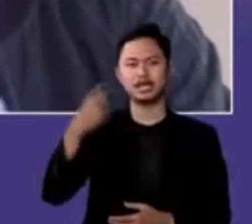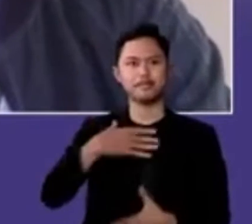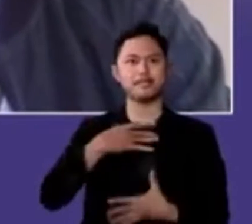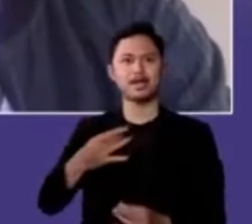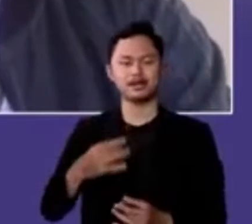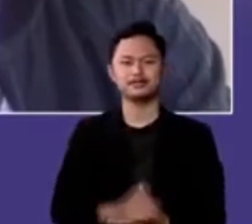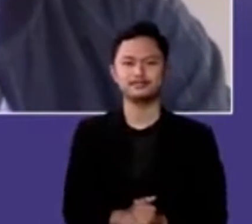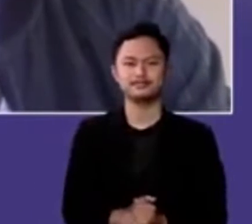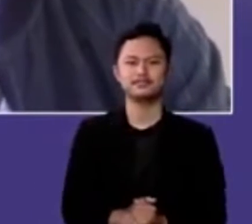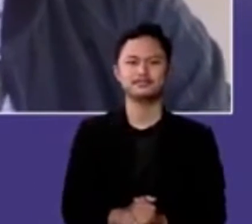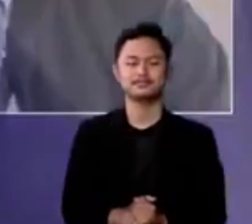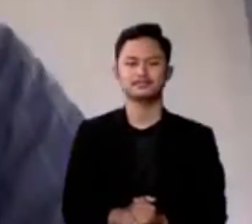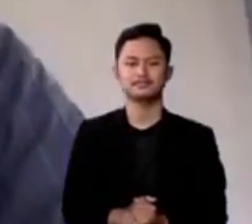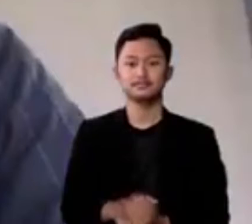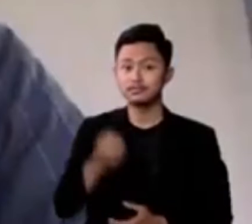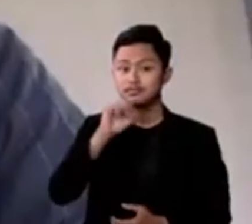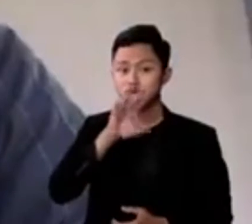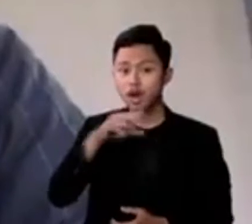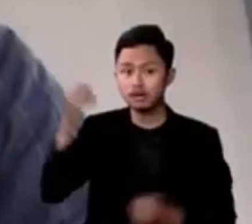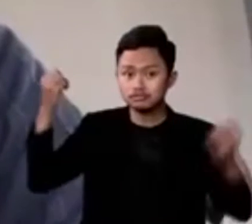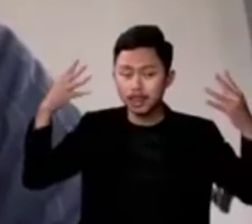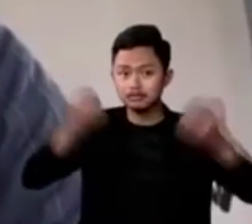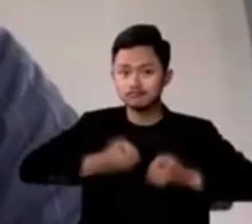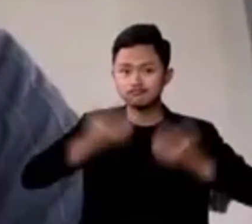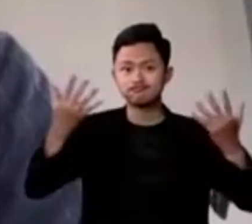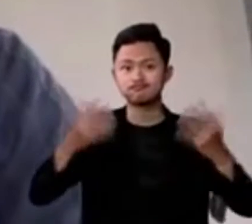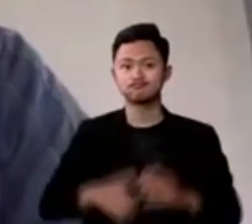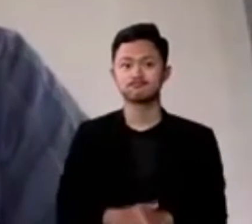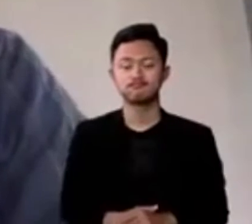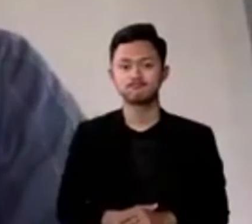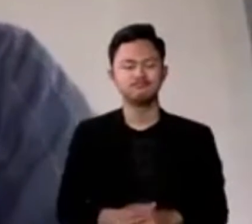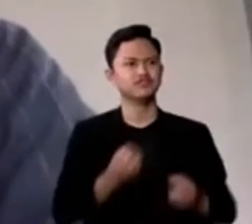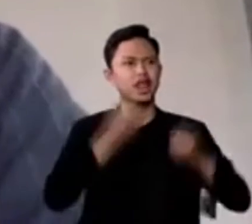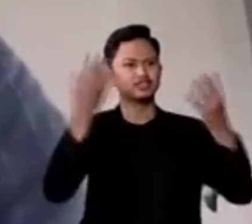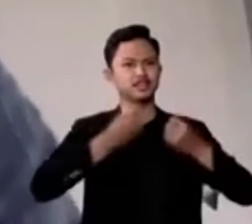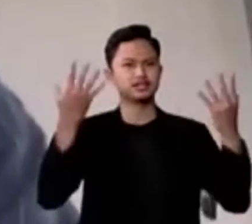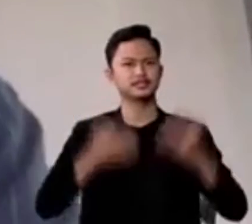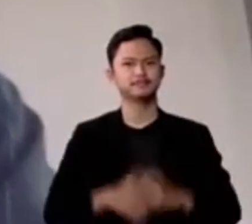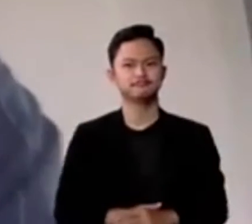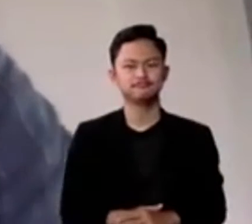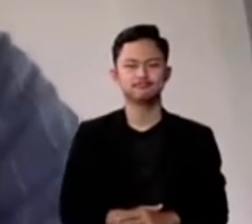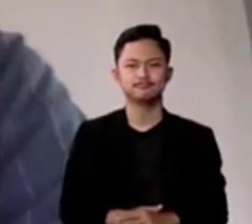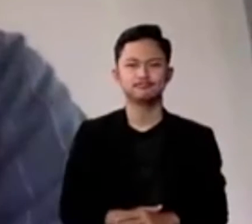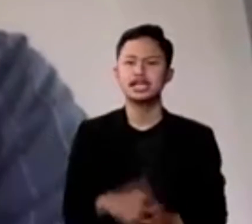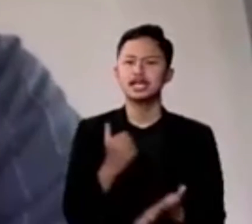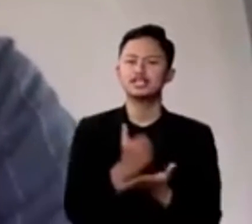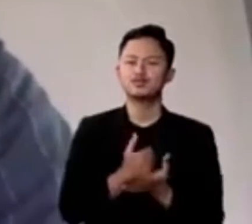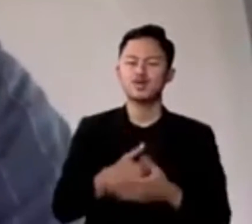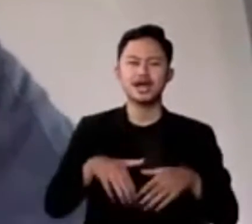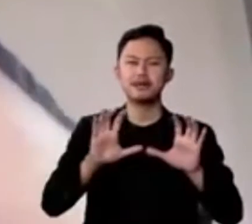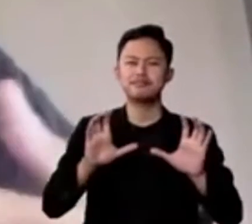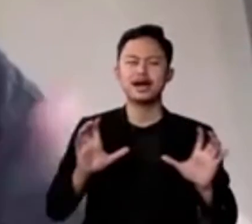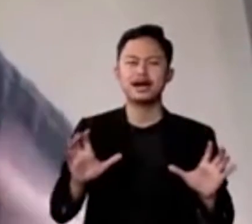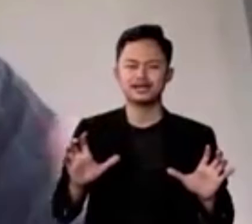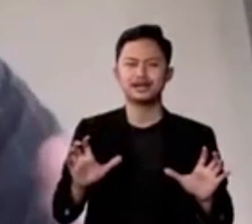sebenernya suaranya jernih jelas-jelas Vallen Oke sebenernya banyak sih